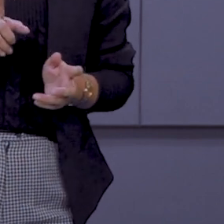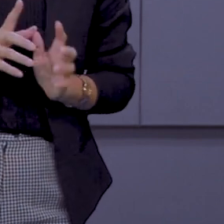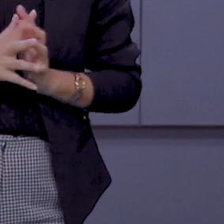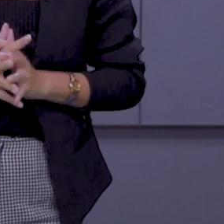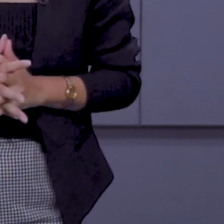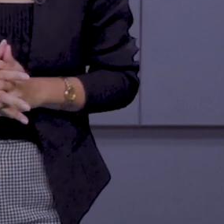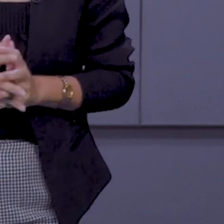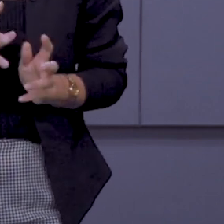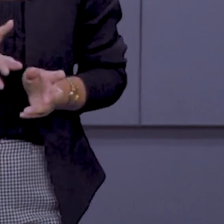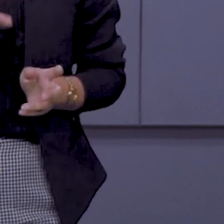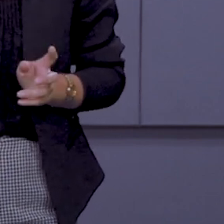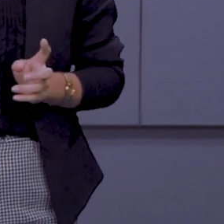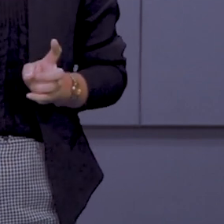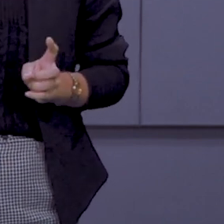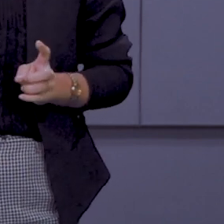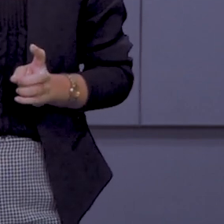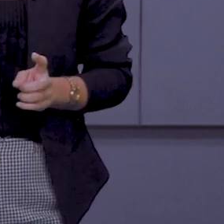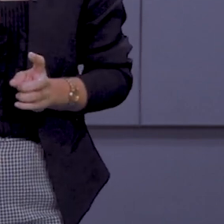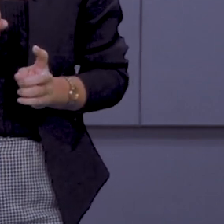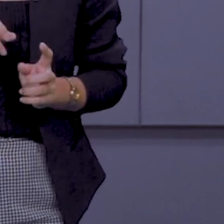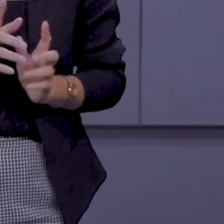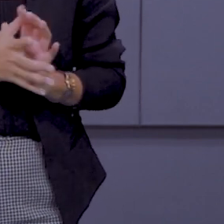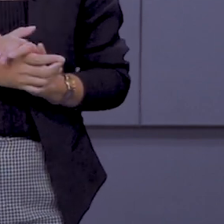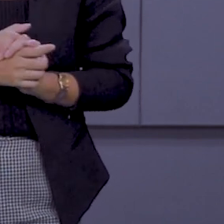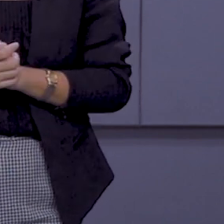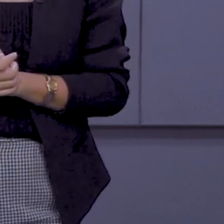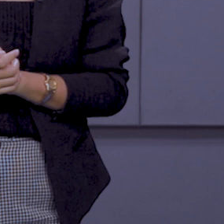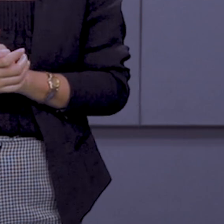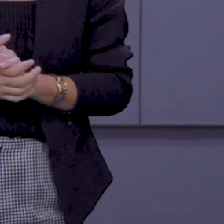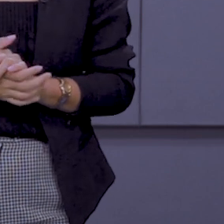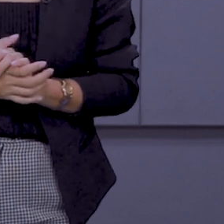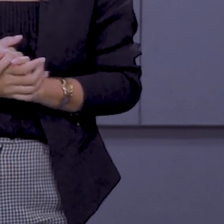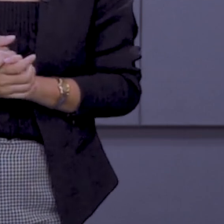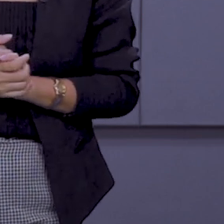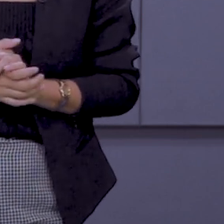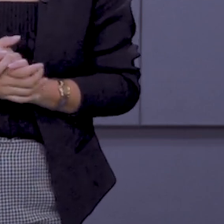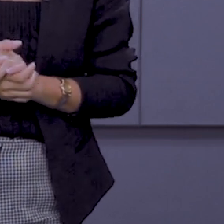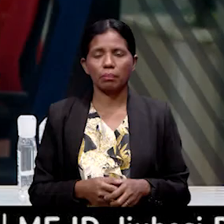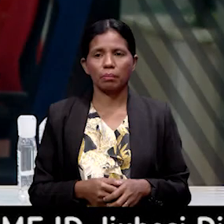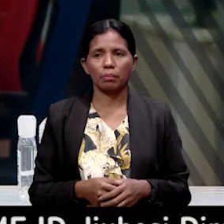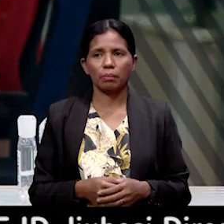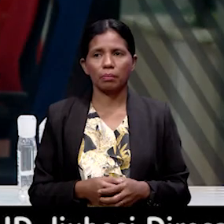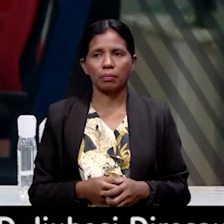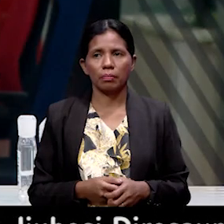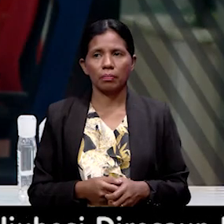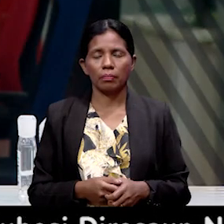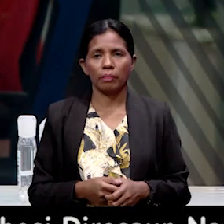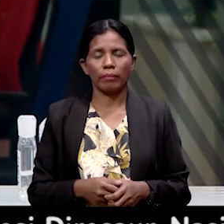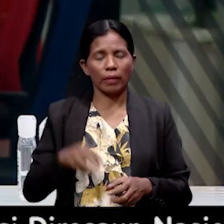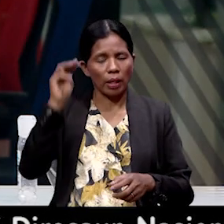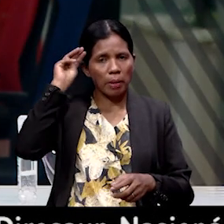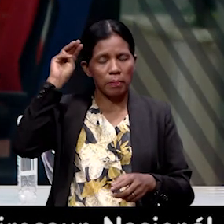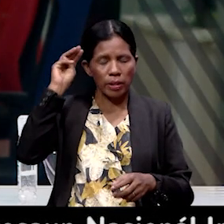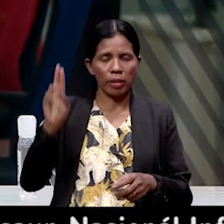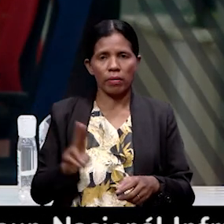Kita halua, subscribe, no hanya yang butang notifikasi, atau nunei tebo sirala bela lakong informasi fong usiami. Ministério do Ensino